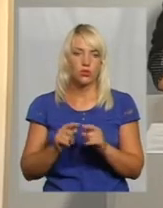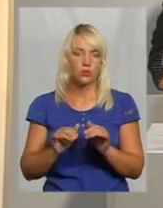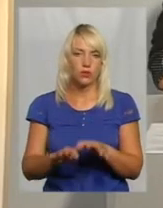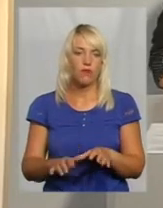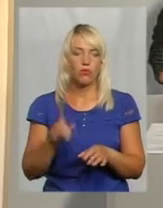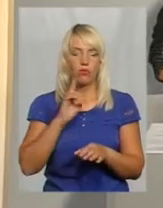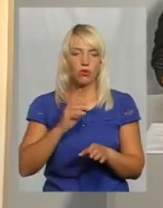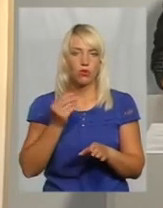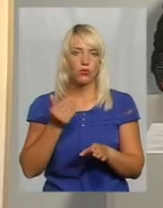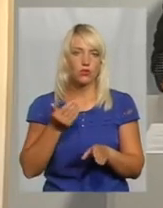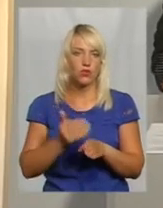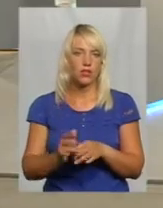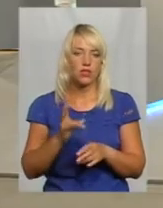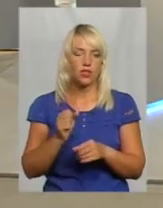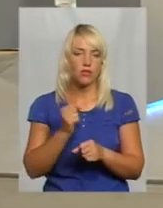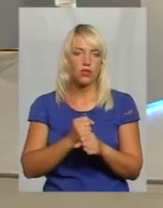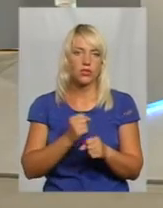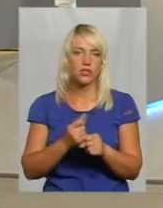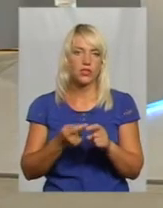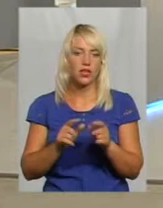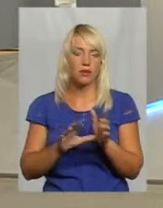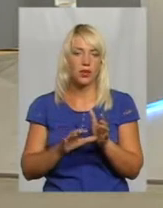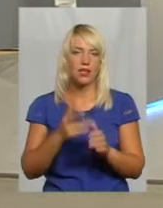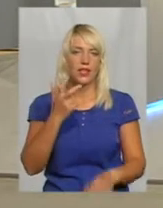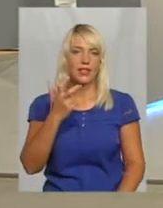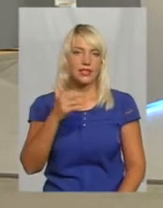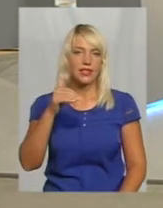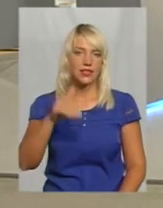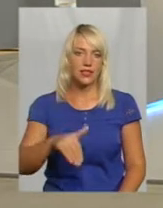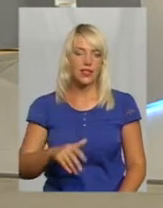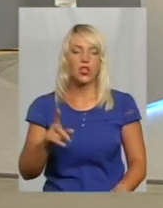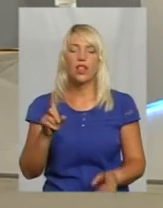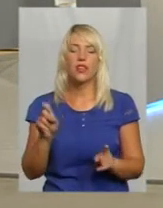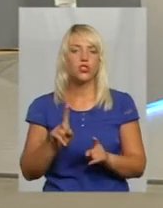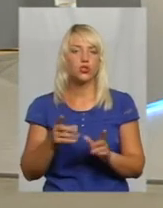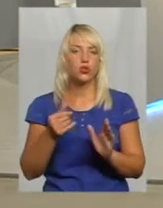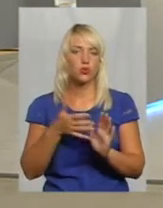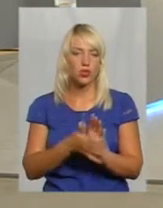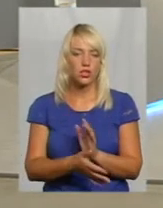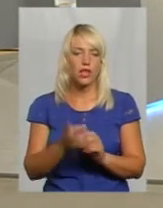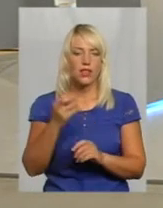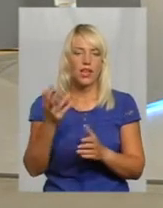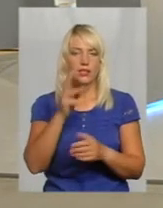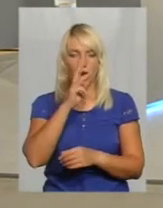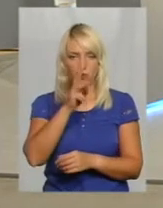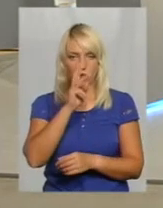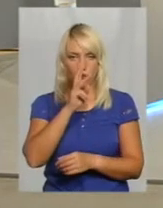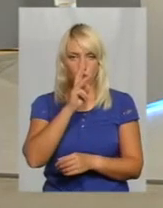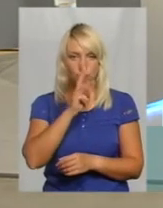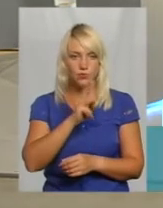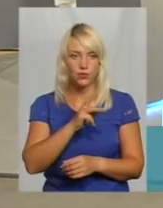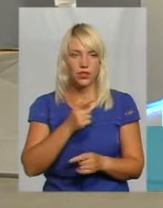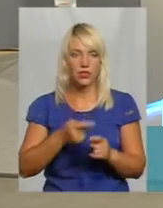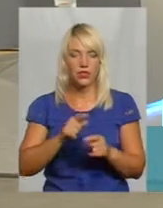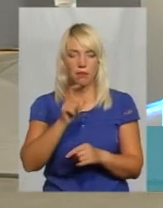поки що виділено на функціонування цієї бригади 300 тисяч. А на що вони йдуть? Це йде на заробітну плату